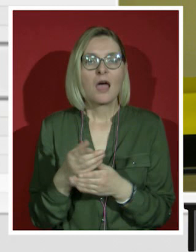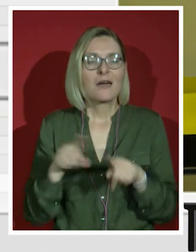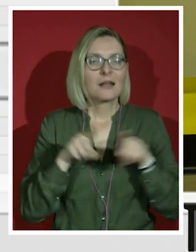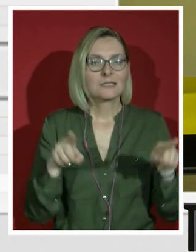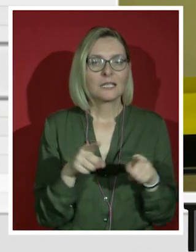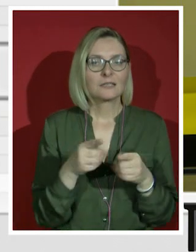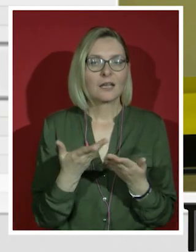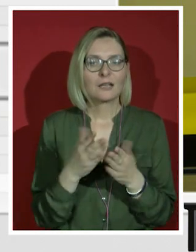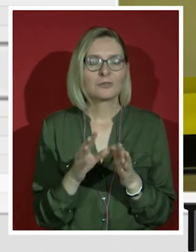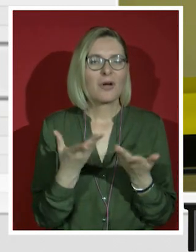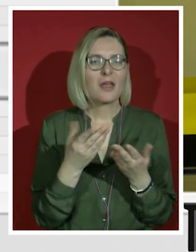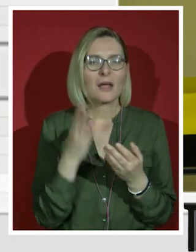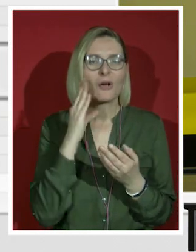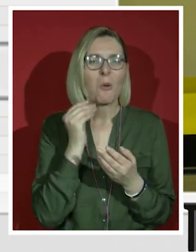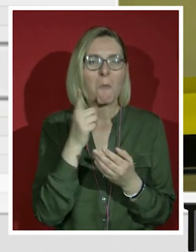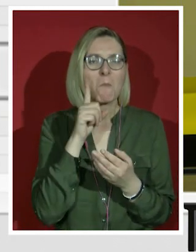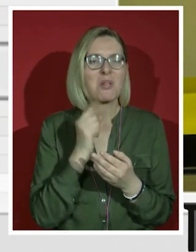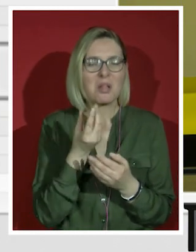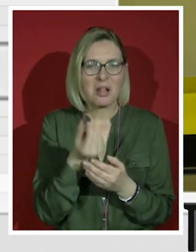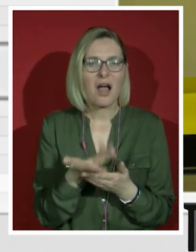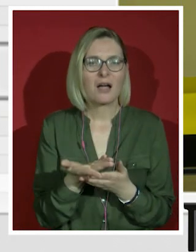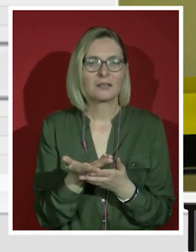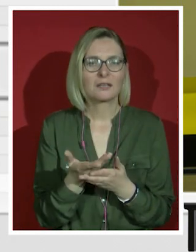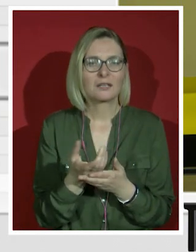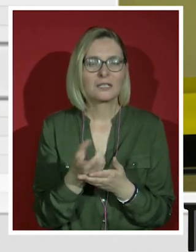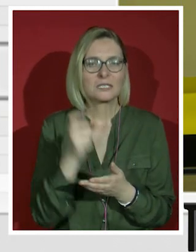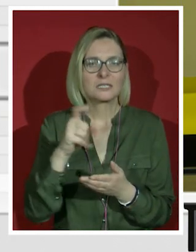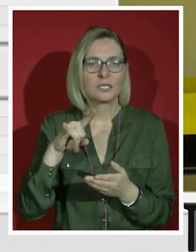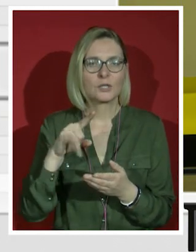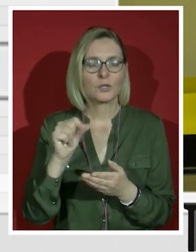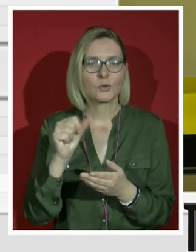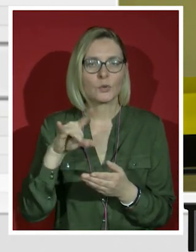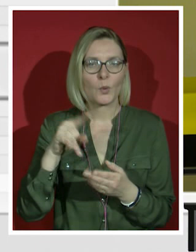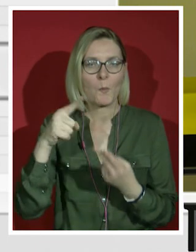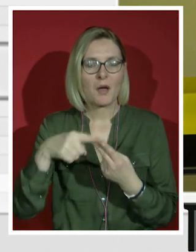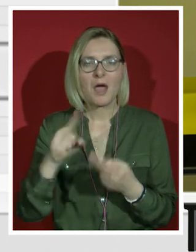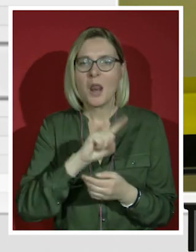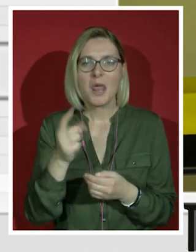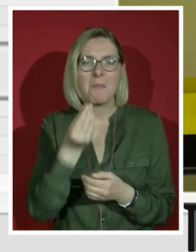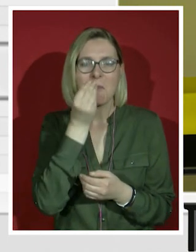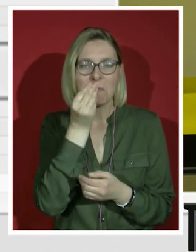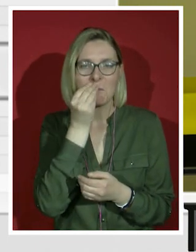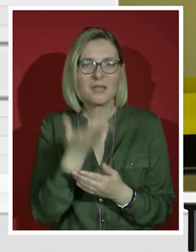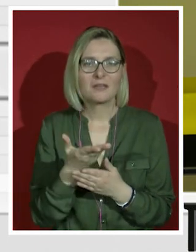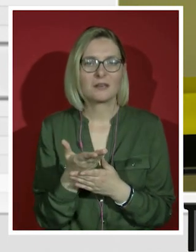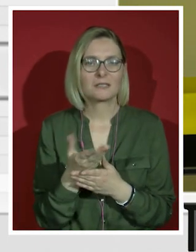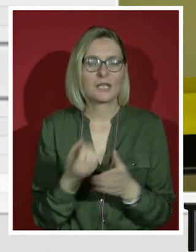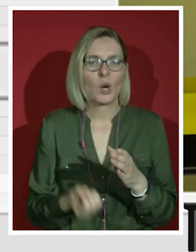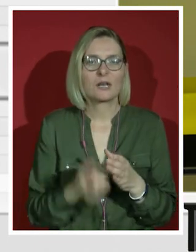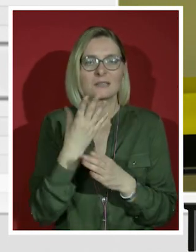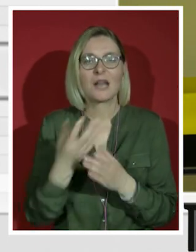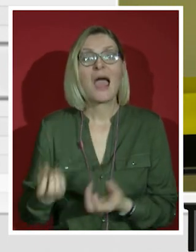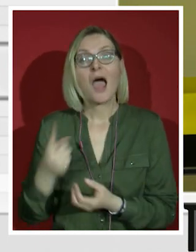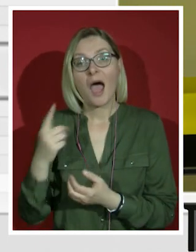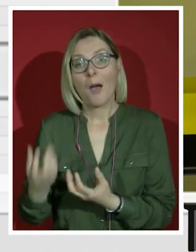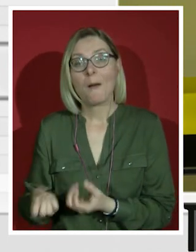само блак вискозен сируп. Нема специфичен мирис на било кое растение. Природниот мед